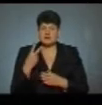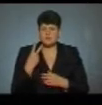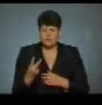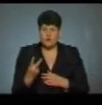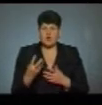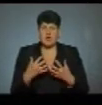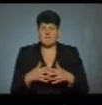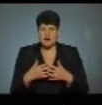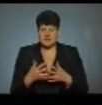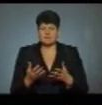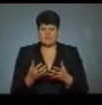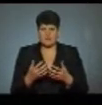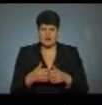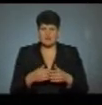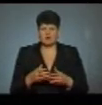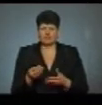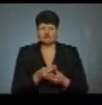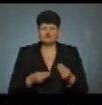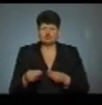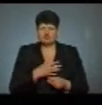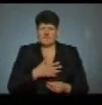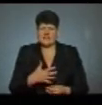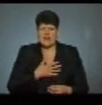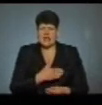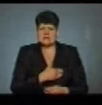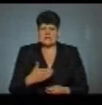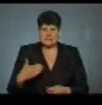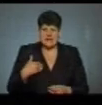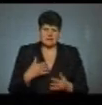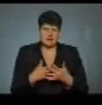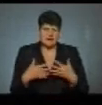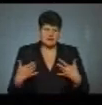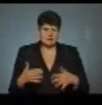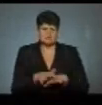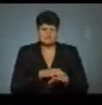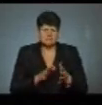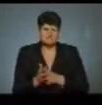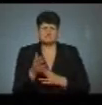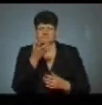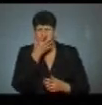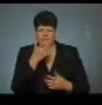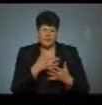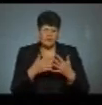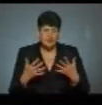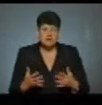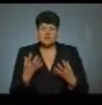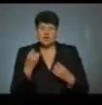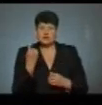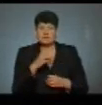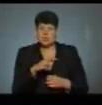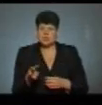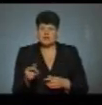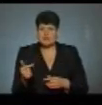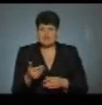штучної вентиляції легень, решту – на закупівлю засобів захисту та медикаментів для медичних закладів. Ще 1 мільйон гривень виділили